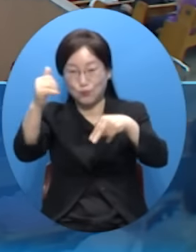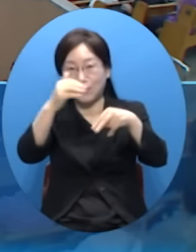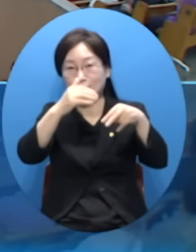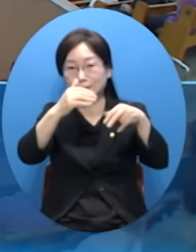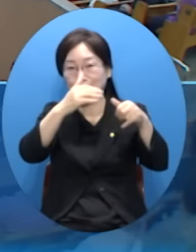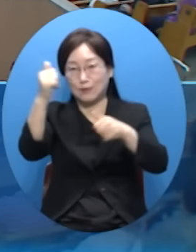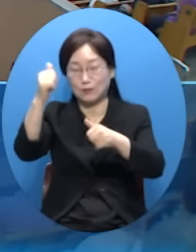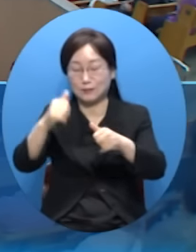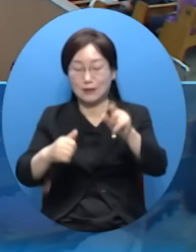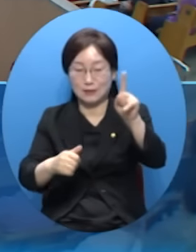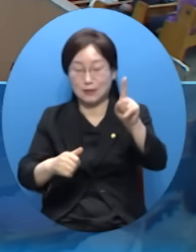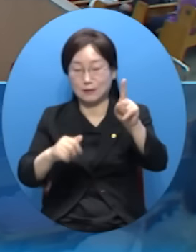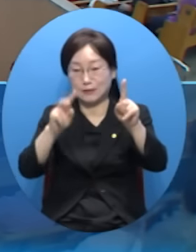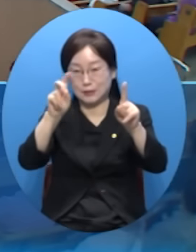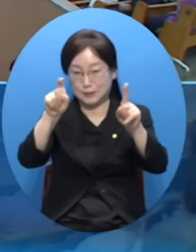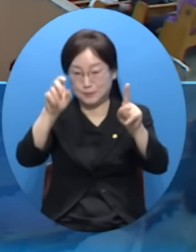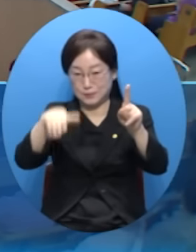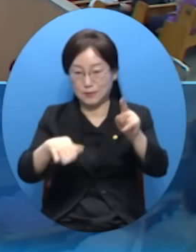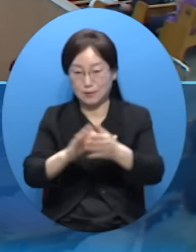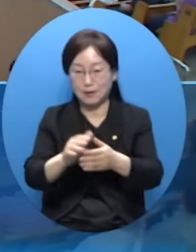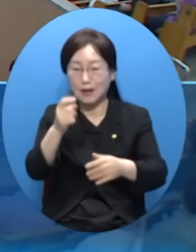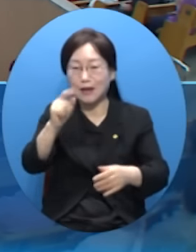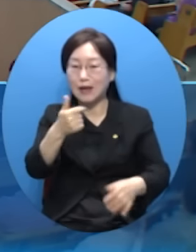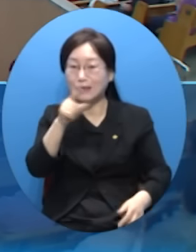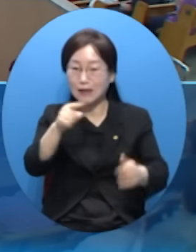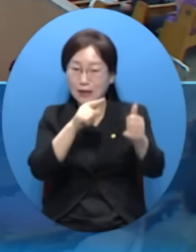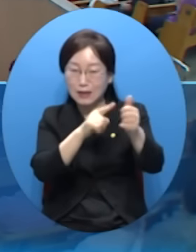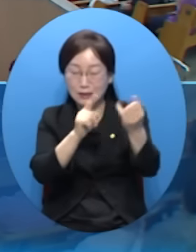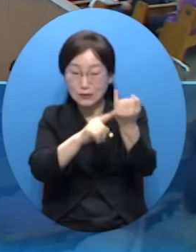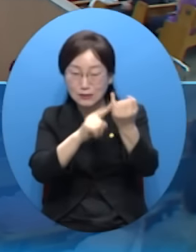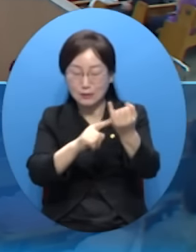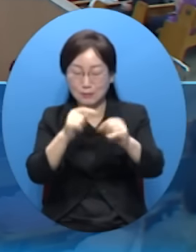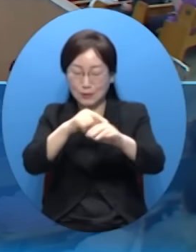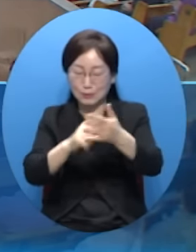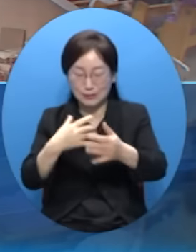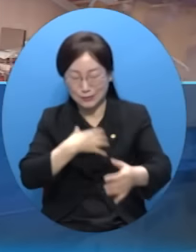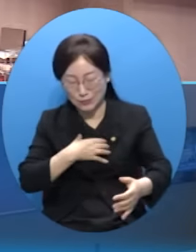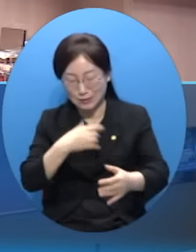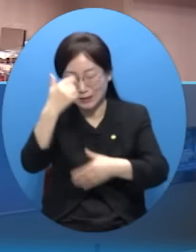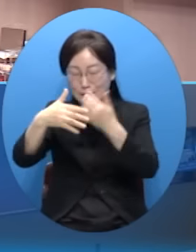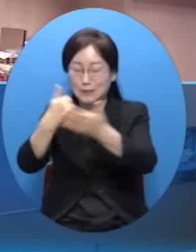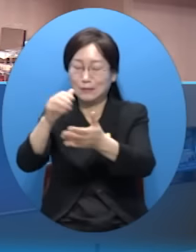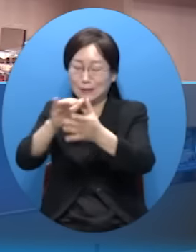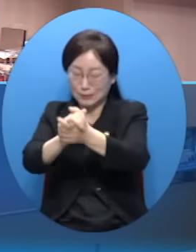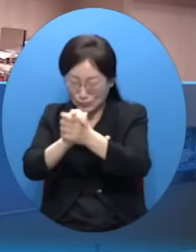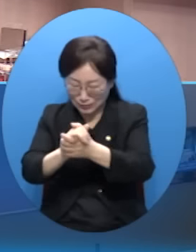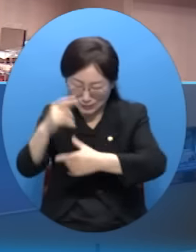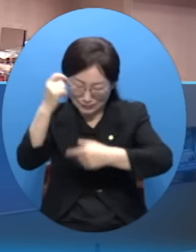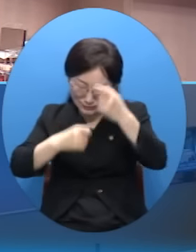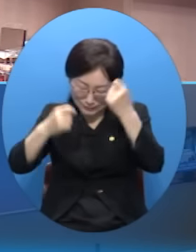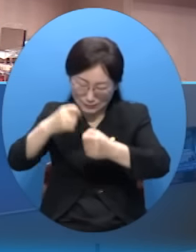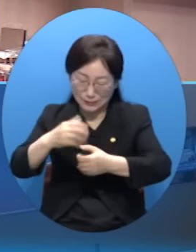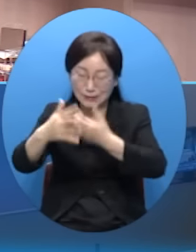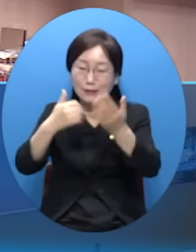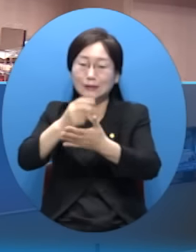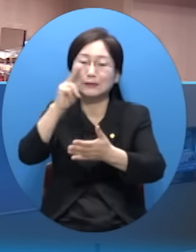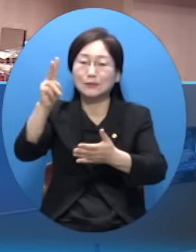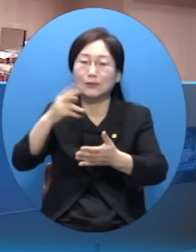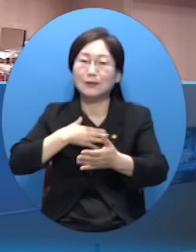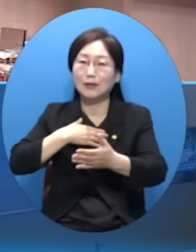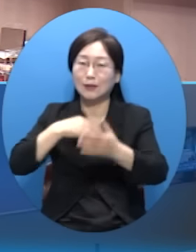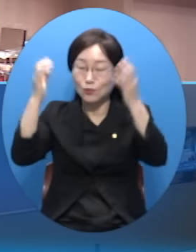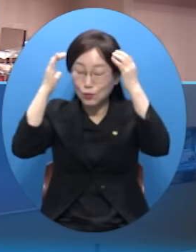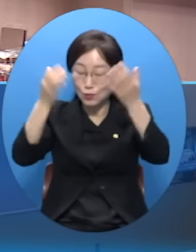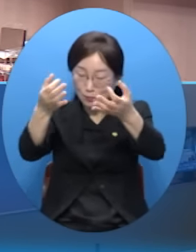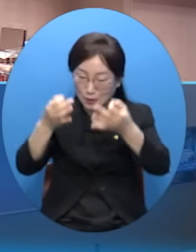11절입니다. 한나가 마음이 괴로워서 야훼께 기도하고 통곡하며 소원하이르되 만군의 여호와여 만일 주의 여종의 고통을